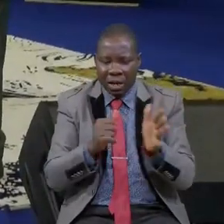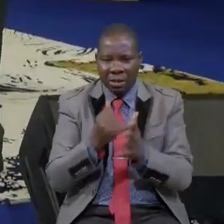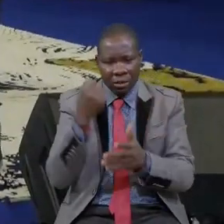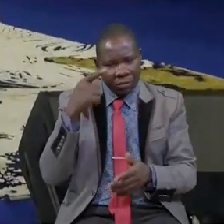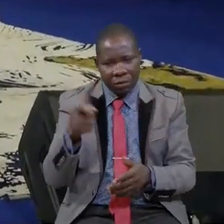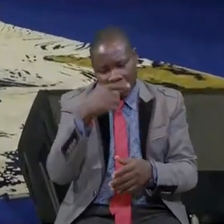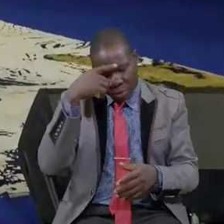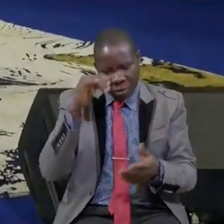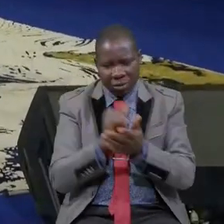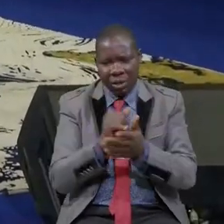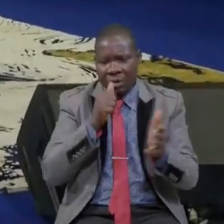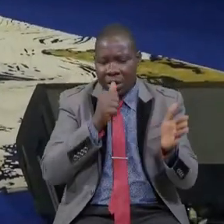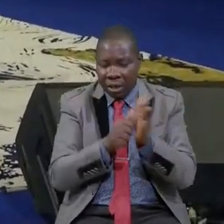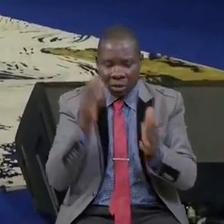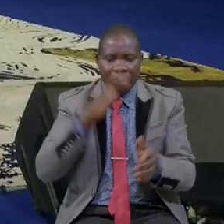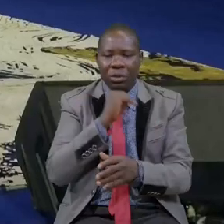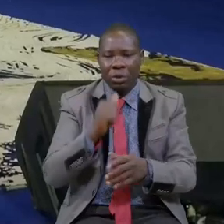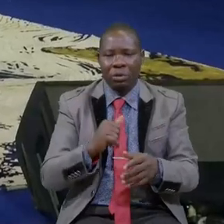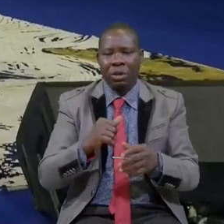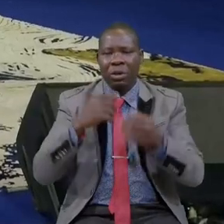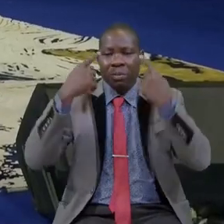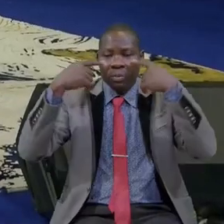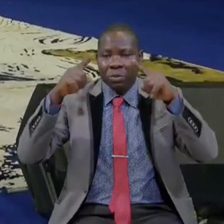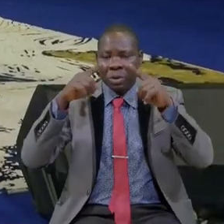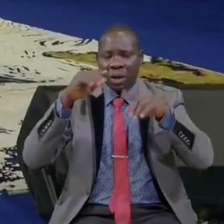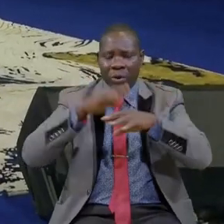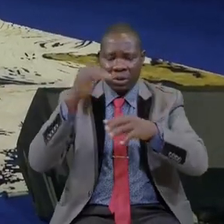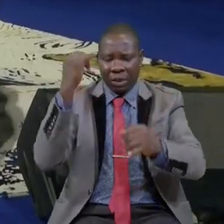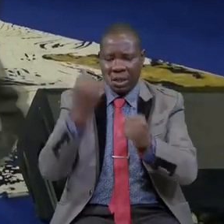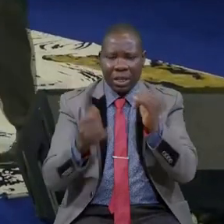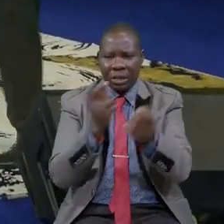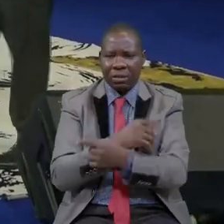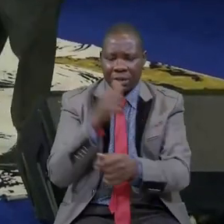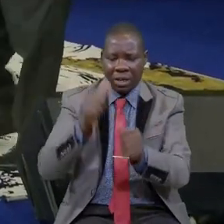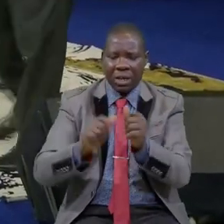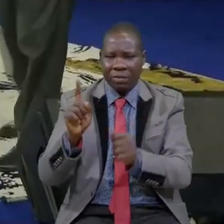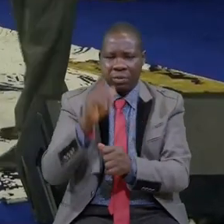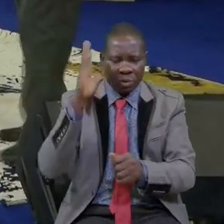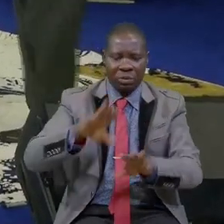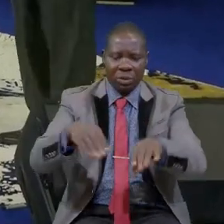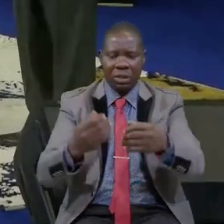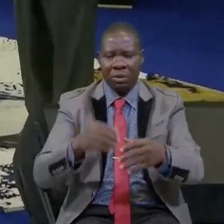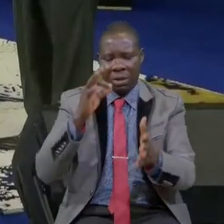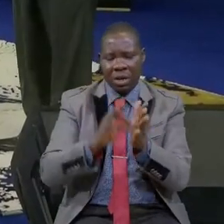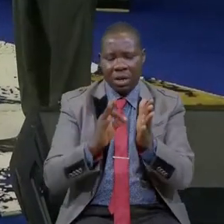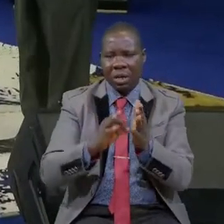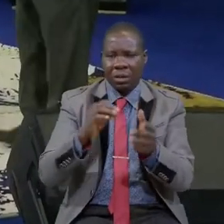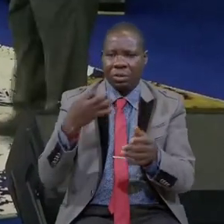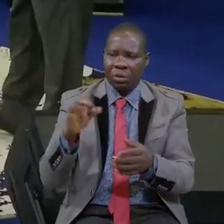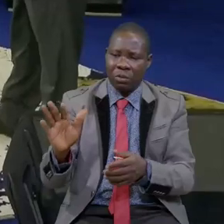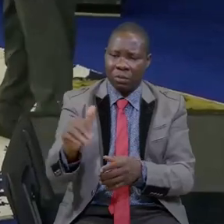pas. Parce qu'au dernier jour, chacun rendra compte pour lui-même à